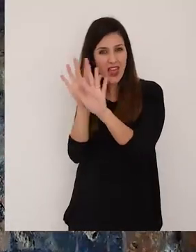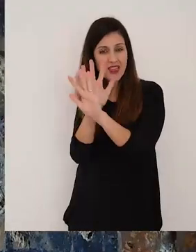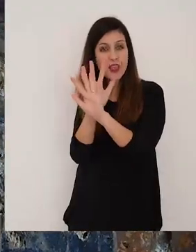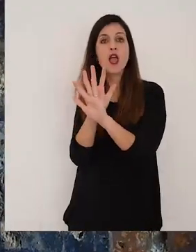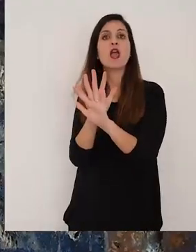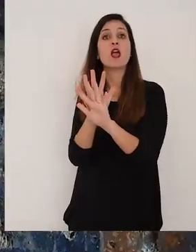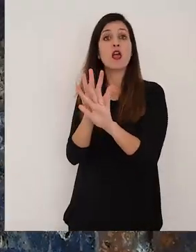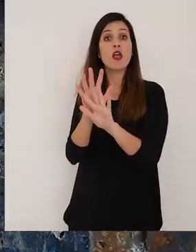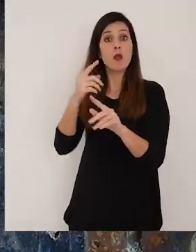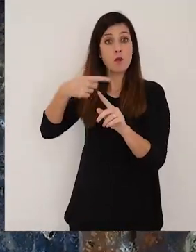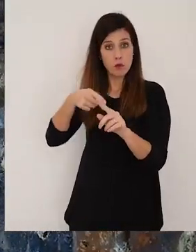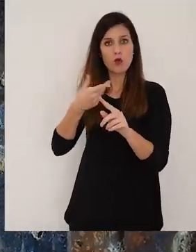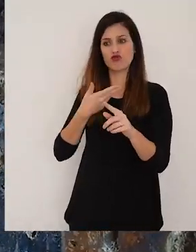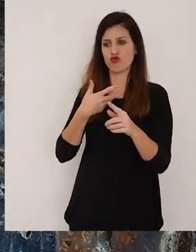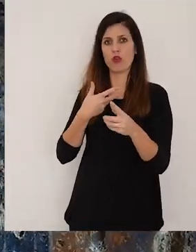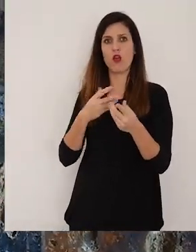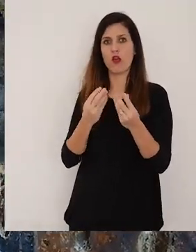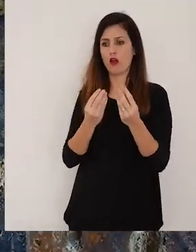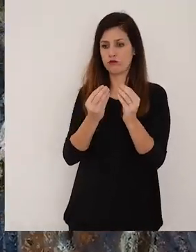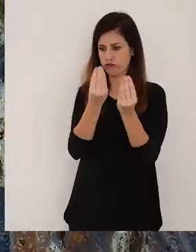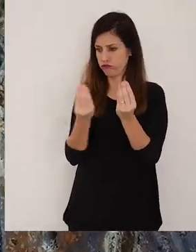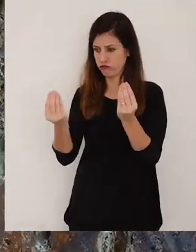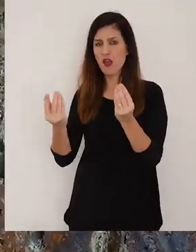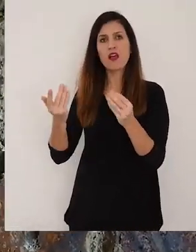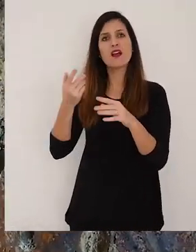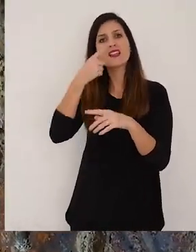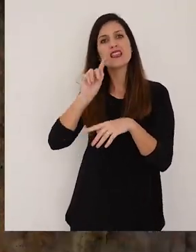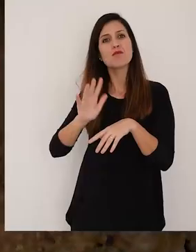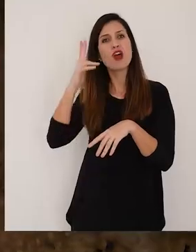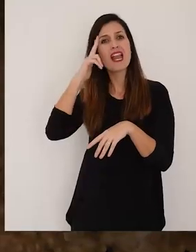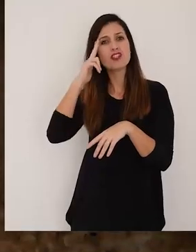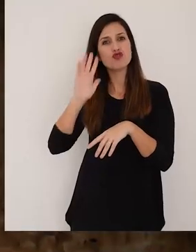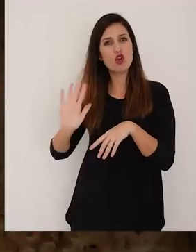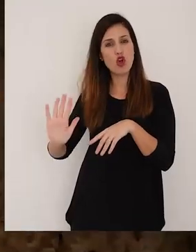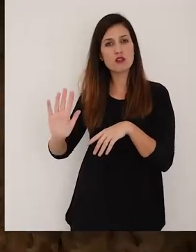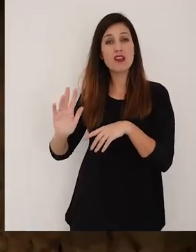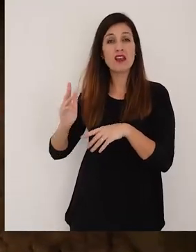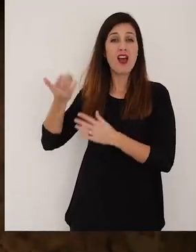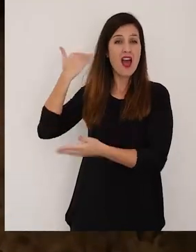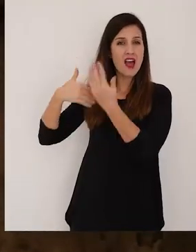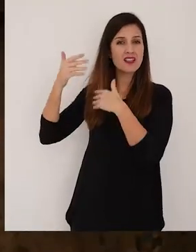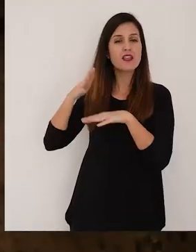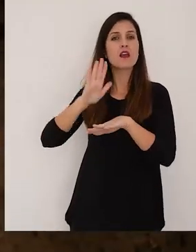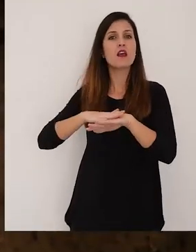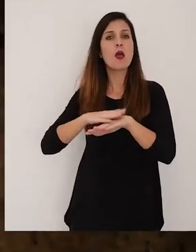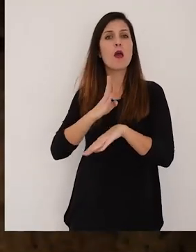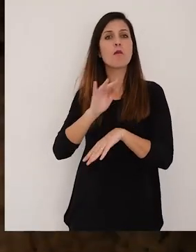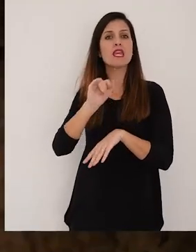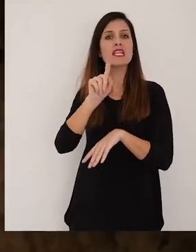elementi architettonici degli impianti religiosi riconducibili alle tipologie culturali bizantine.